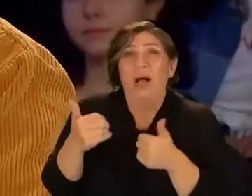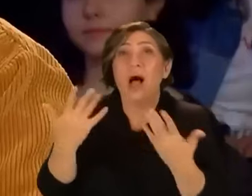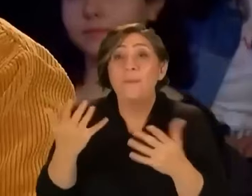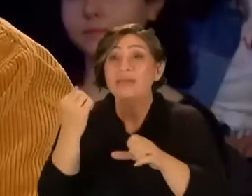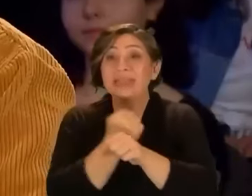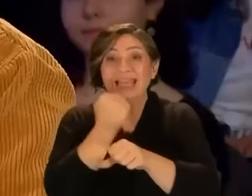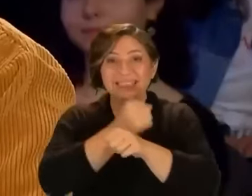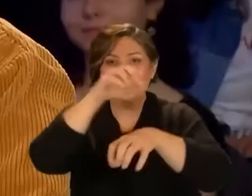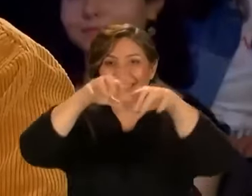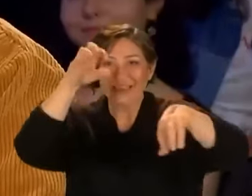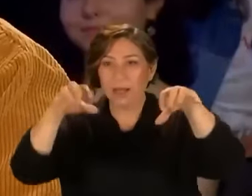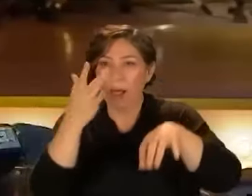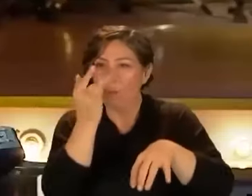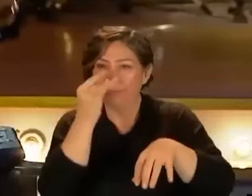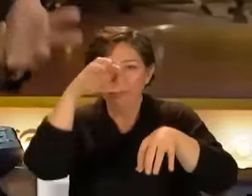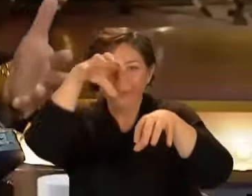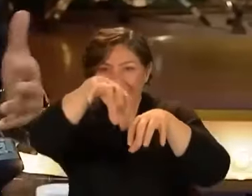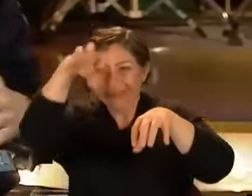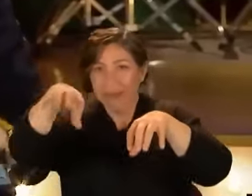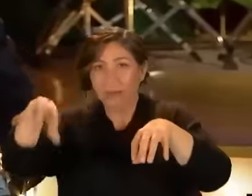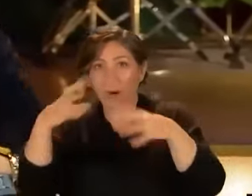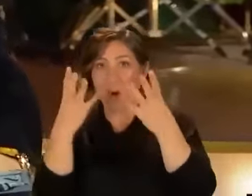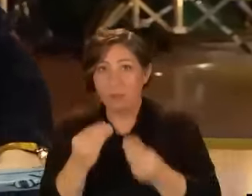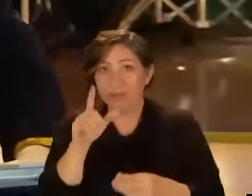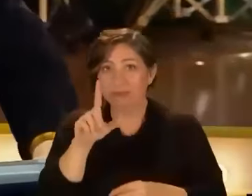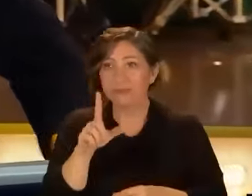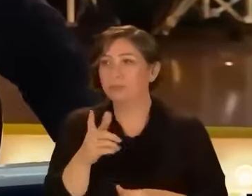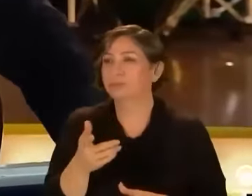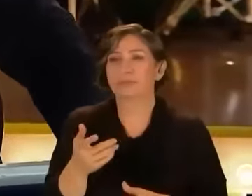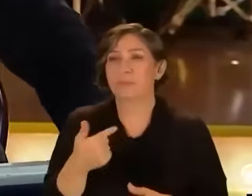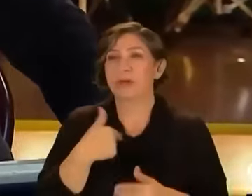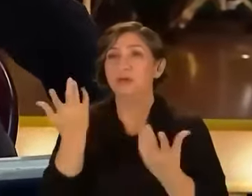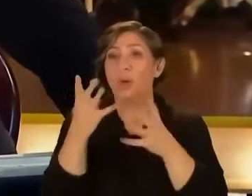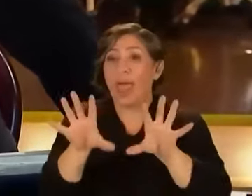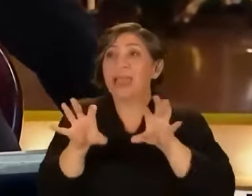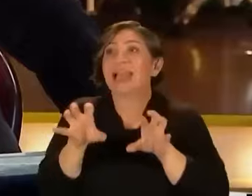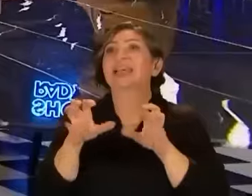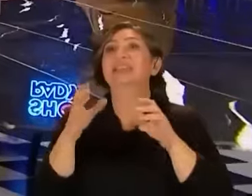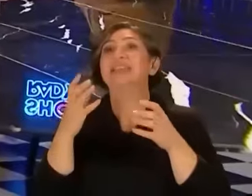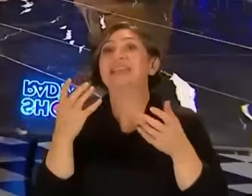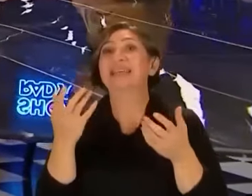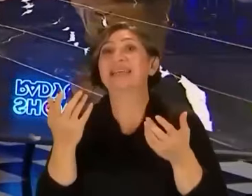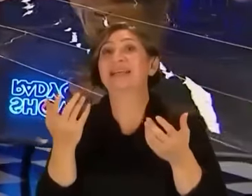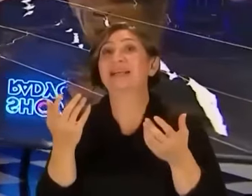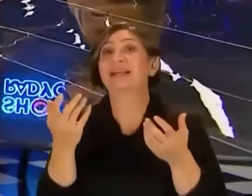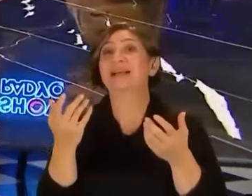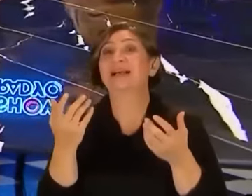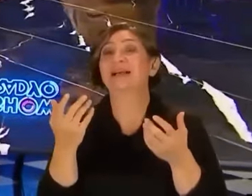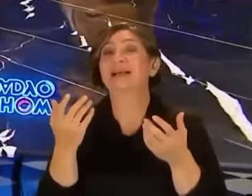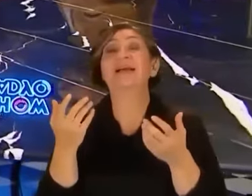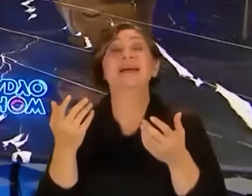Acaba Kayalar prodüksiyon olabilir mi? Yani bir şey olması lazım ama bence çok etkileyici ve